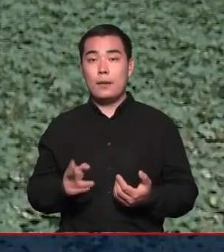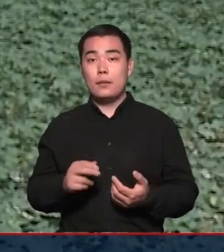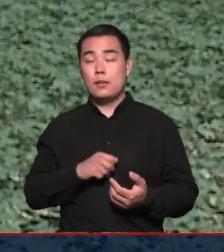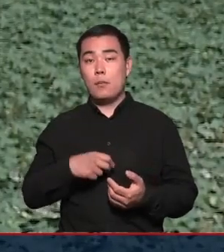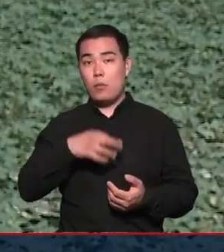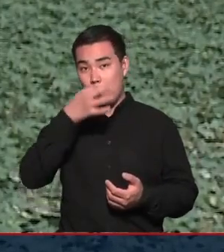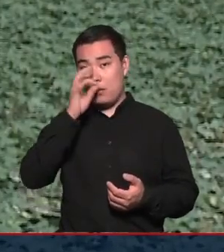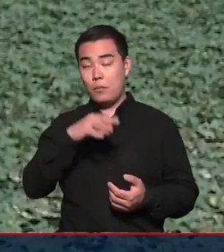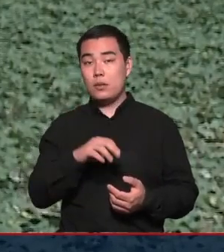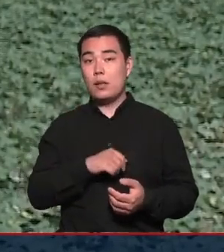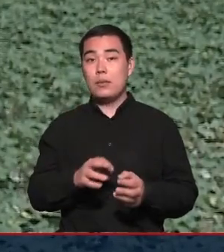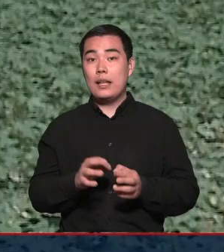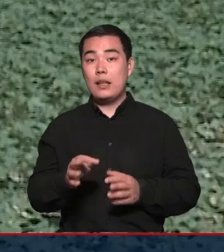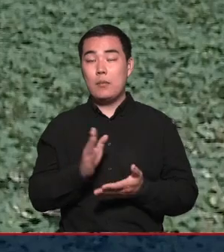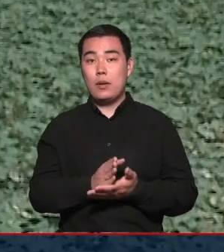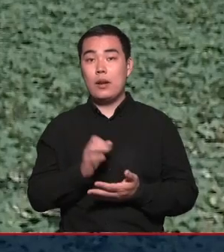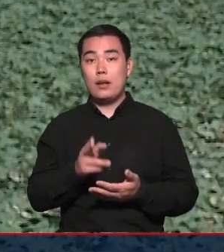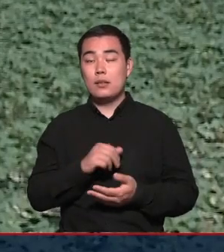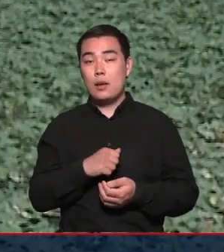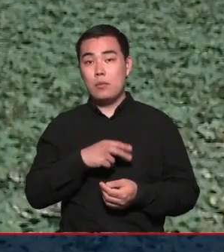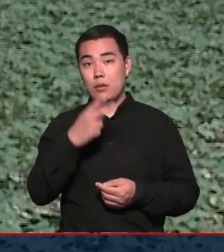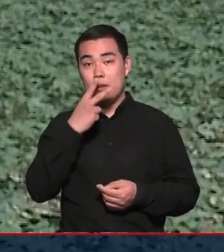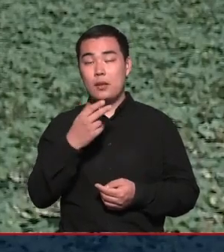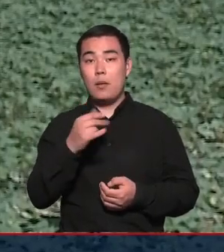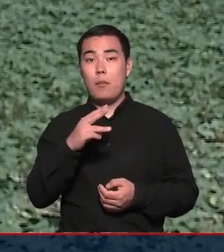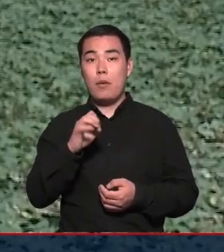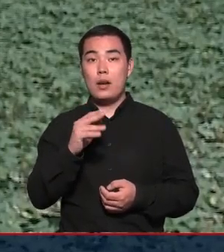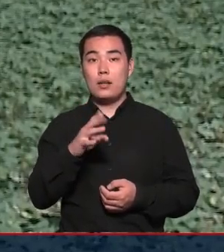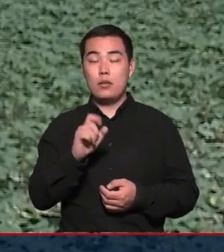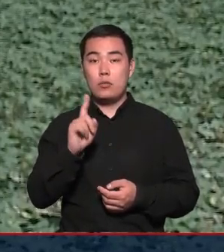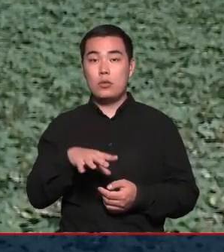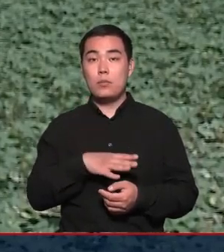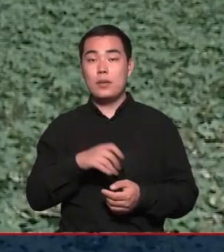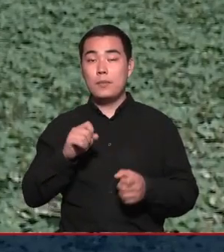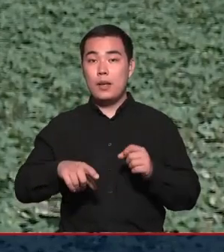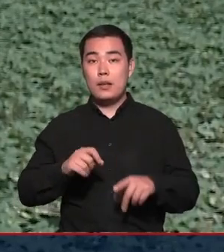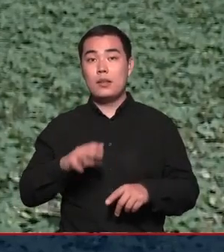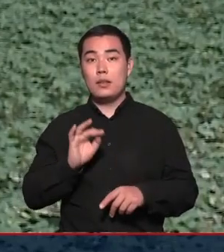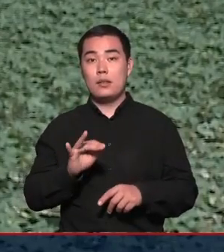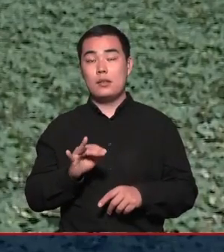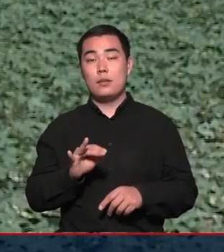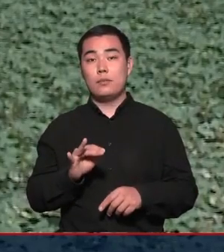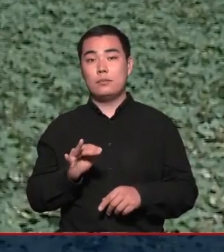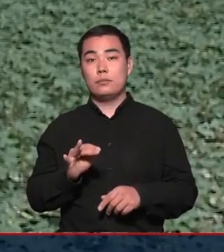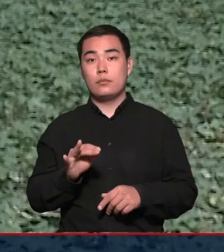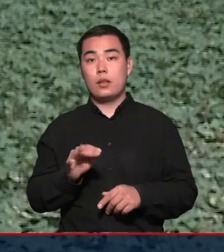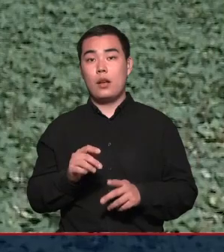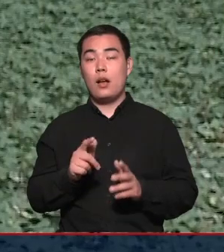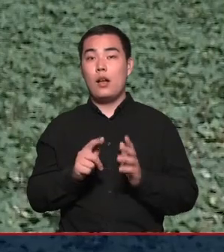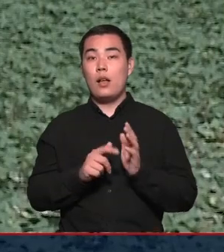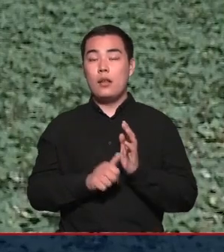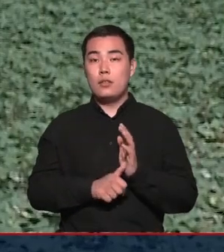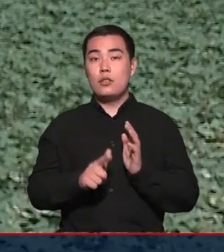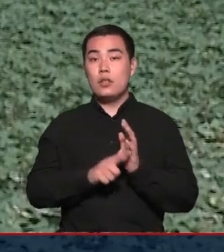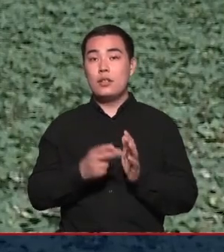тәжірибесін алмасып жатырмыз. Енді мынау көріп тұрсыздар, мақтаны да биыл тамшылатып суаруды қолға алып Қытай технологиямен 60-70 центнер мақта